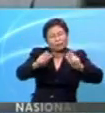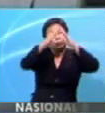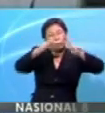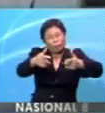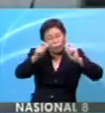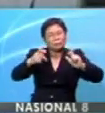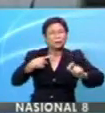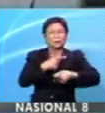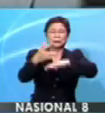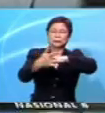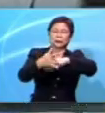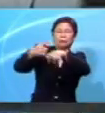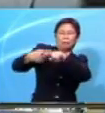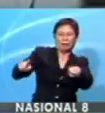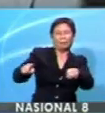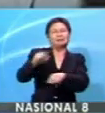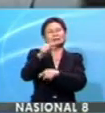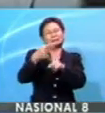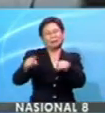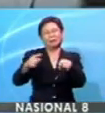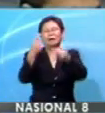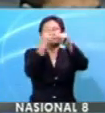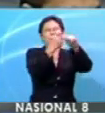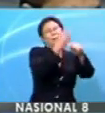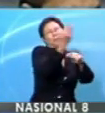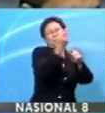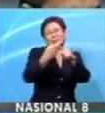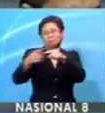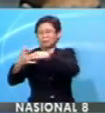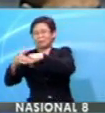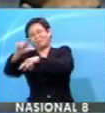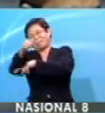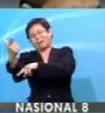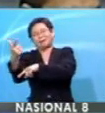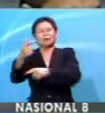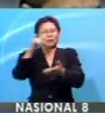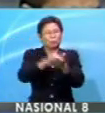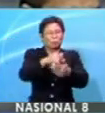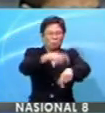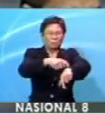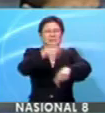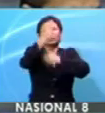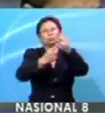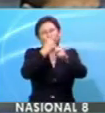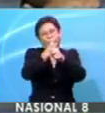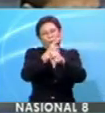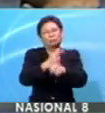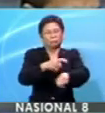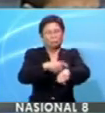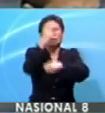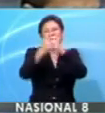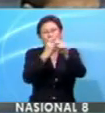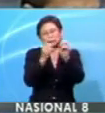gunakan teknologi yang berlainan sedikit daripada pembinaan rumah yang biasa dan itu mungkin memakan masa setahun dalam masa